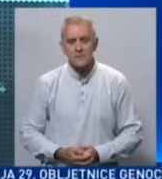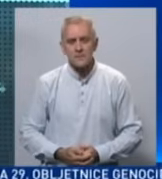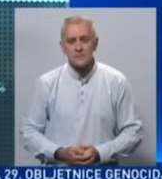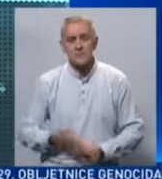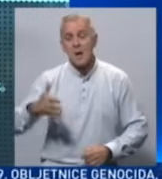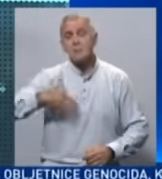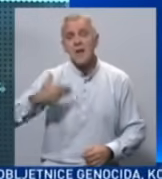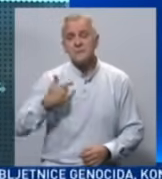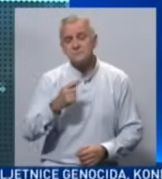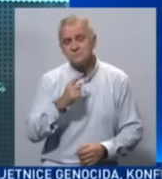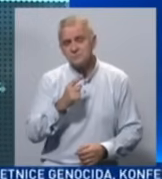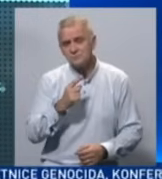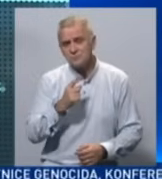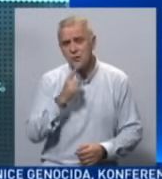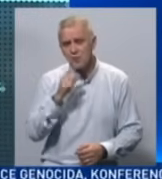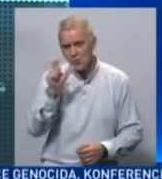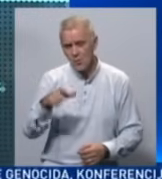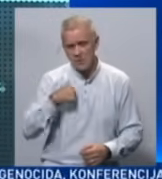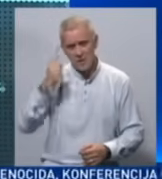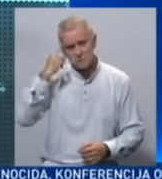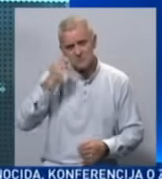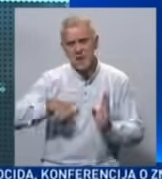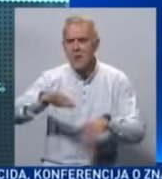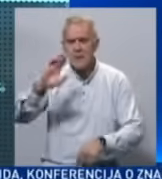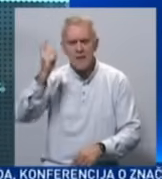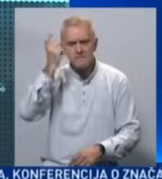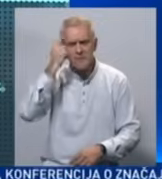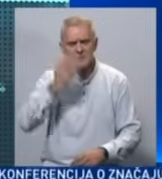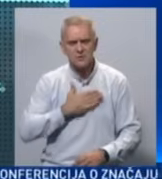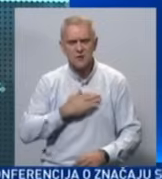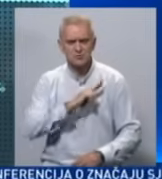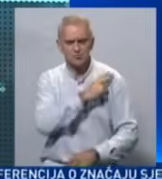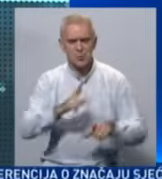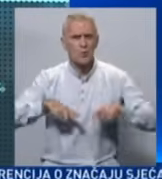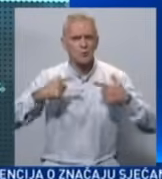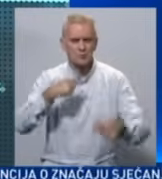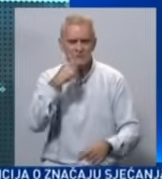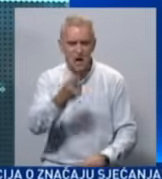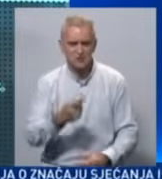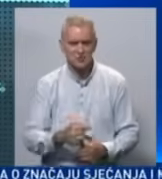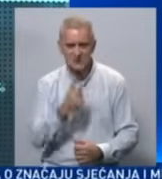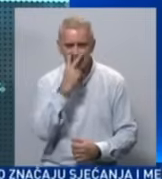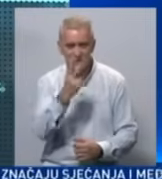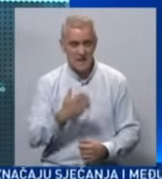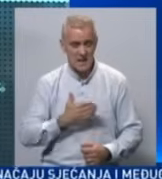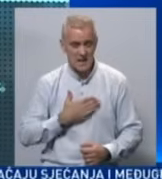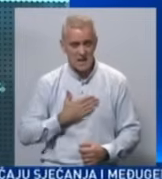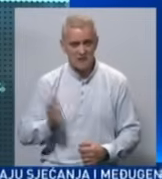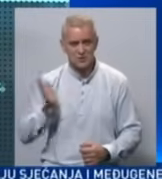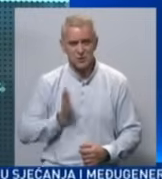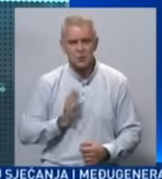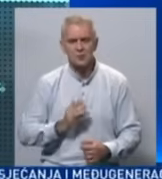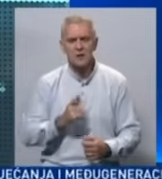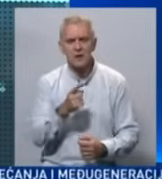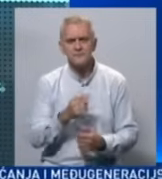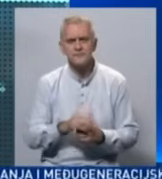Mladić kojeg ja smatram za najpametnijeg u našoj generaciji mi je jutros rekao, vidi, kaže, naša kultura je ustanovljena